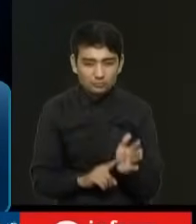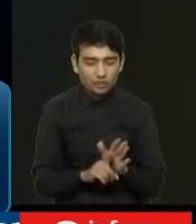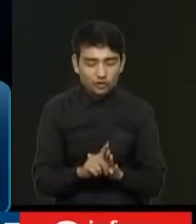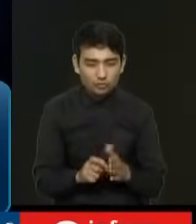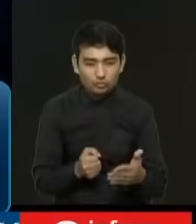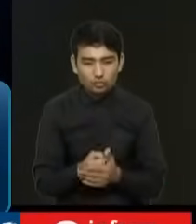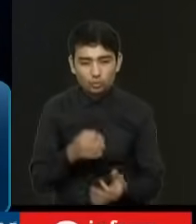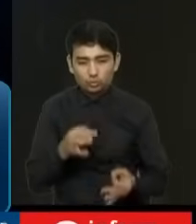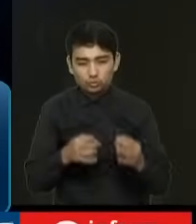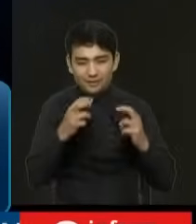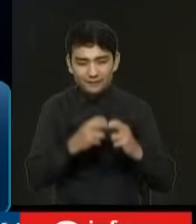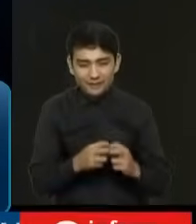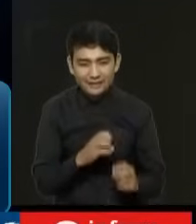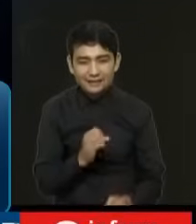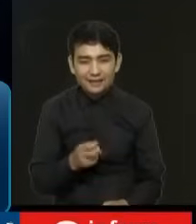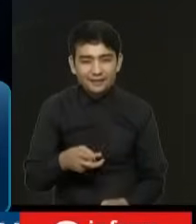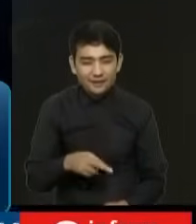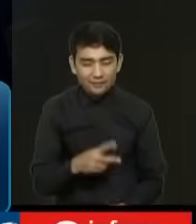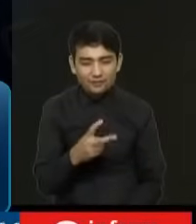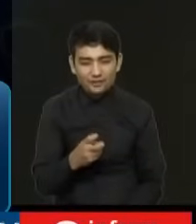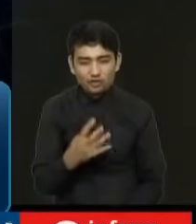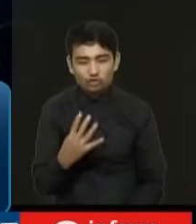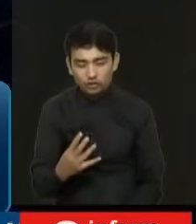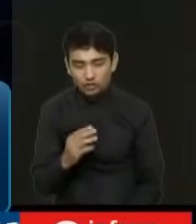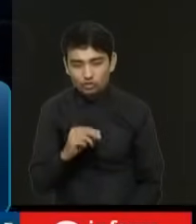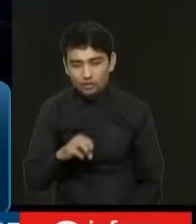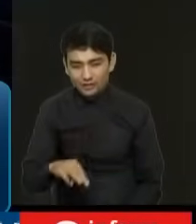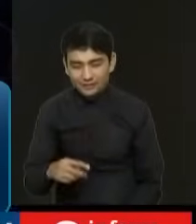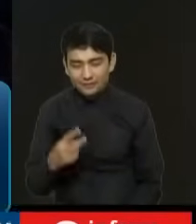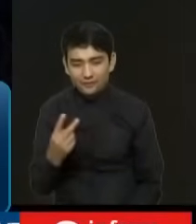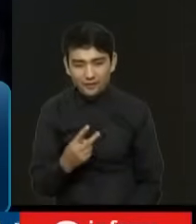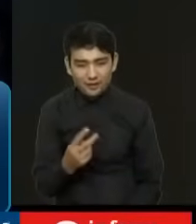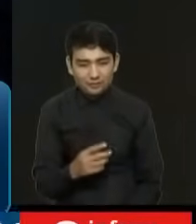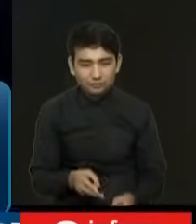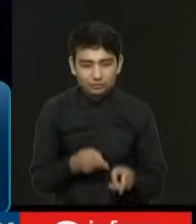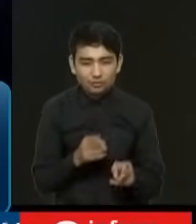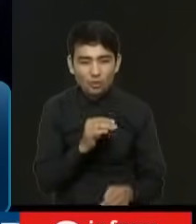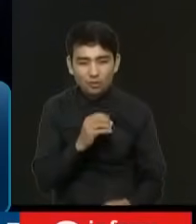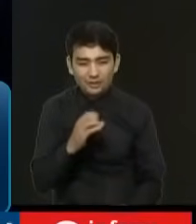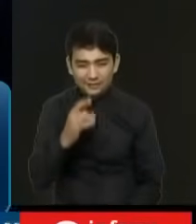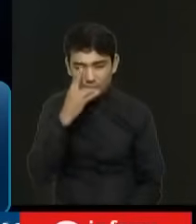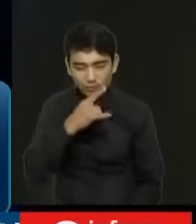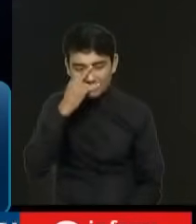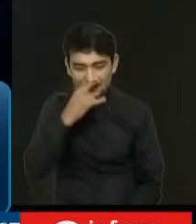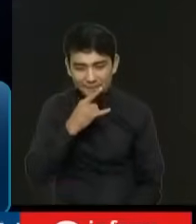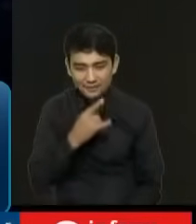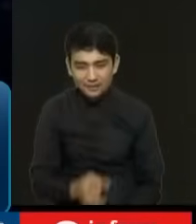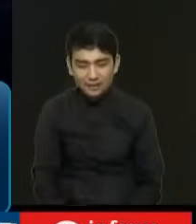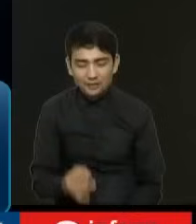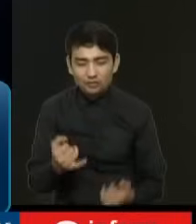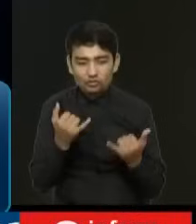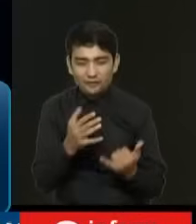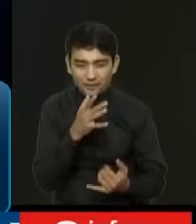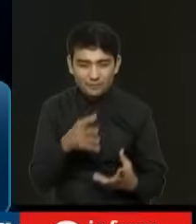досудебное расследование по статье 204 части 2 Уголовного кодекса Республики Казахстан. В настоящее